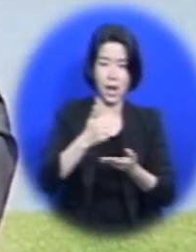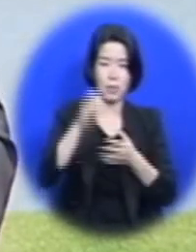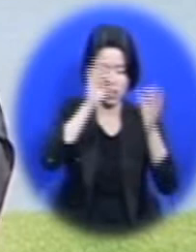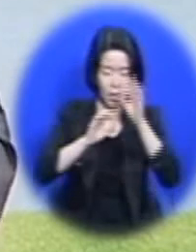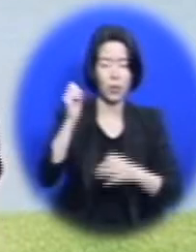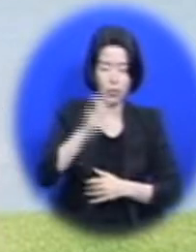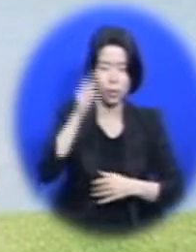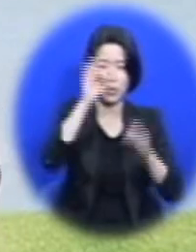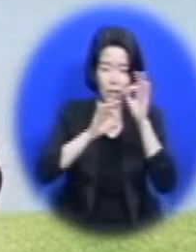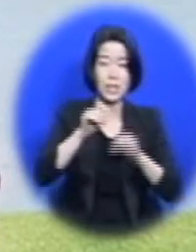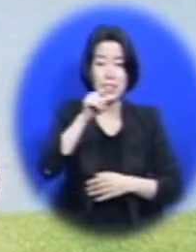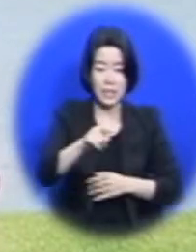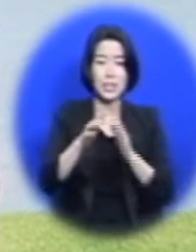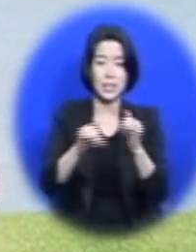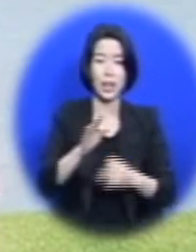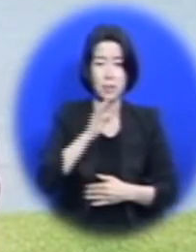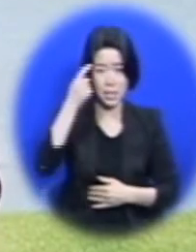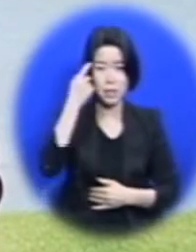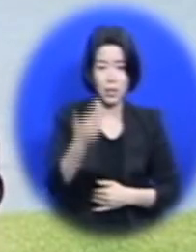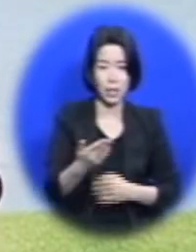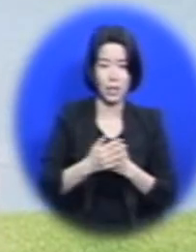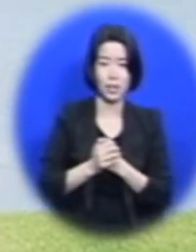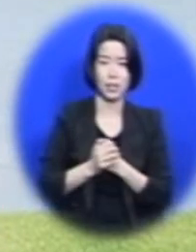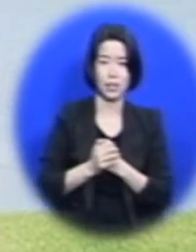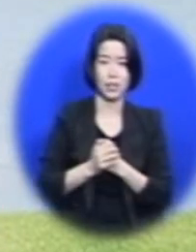또 찾으시는 바로 그 사람이십니까?